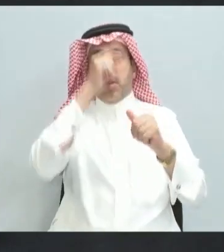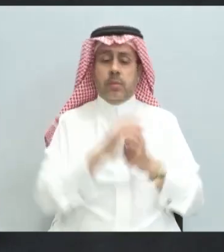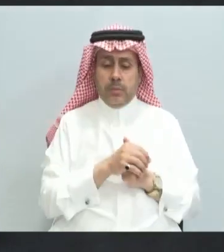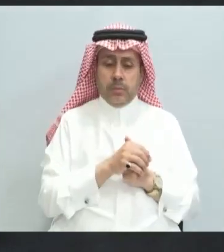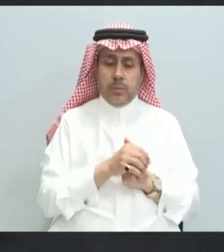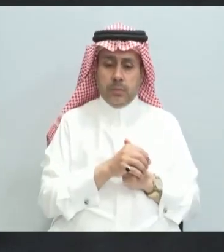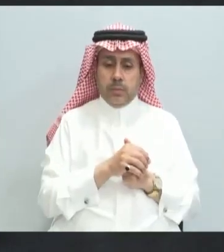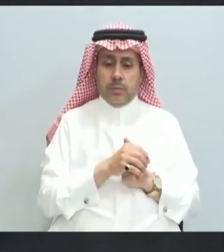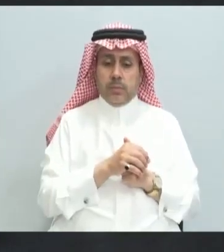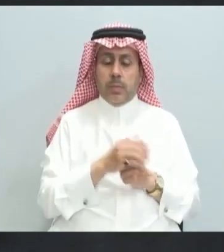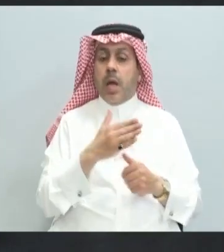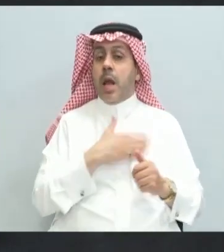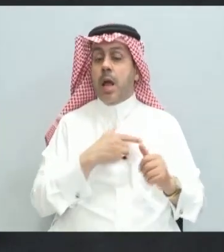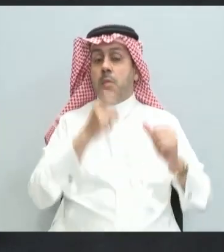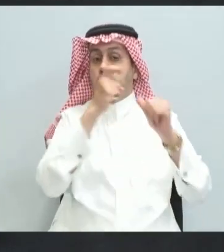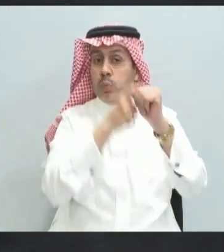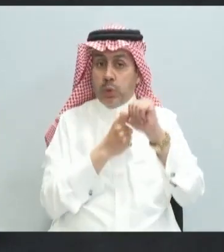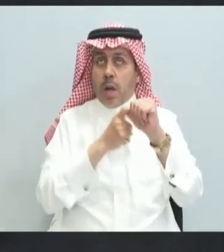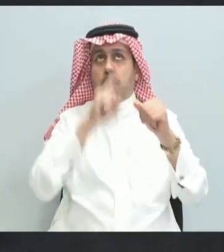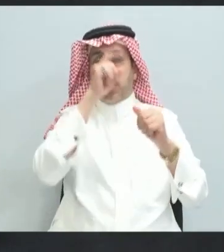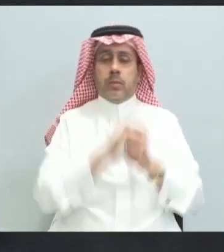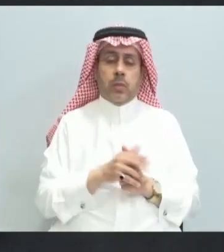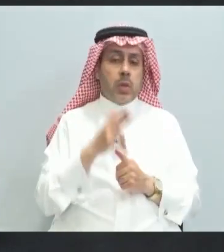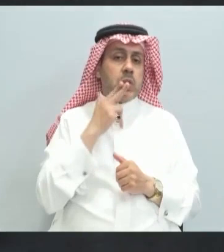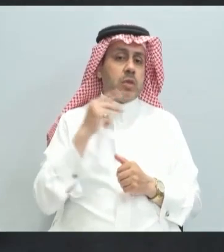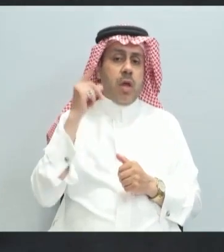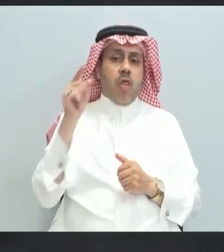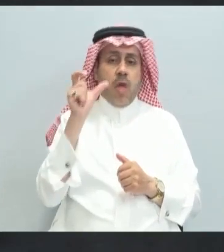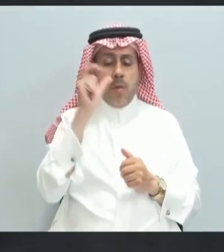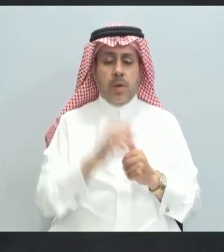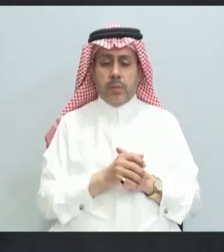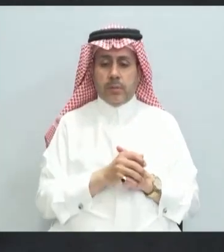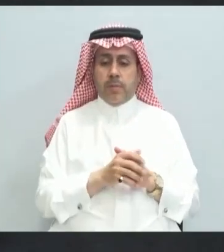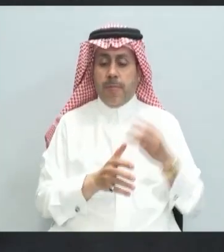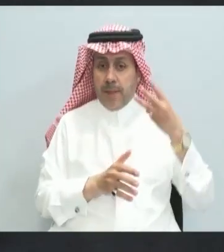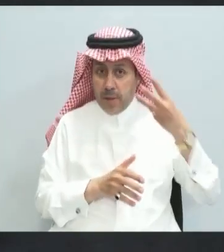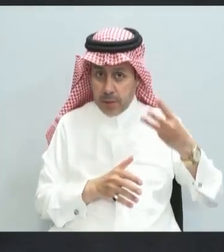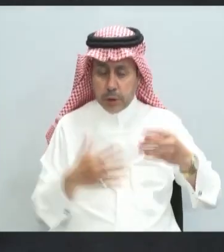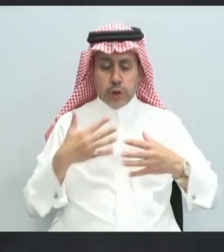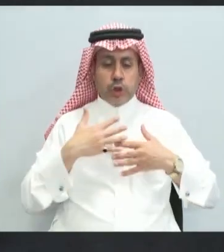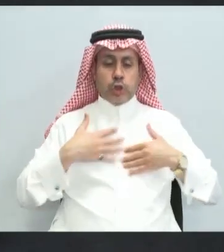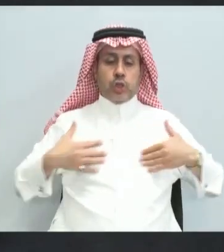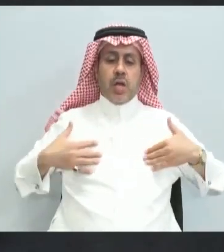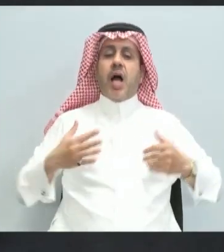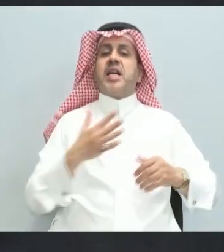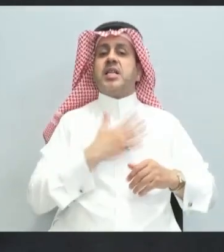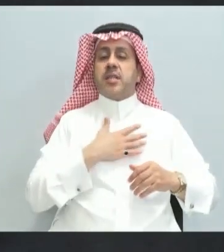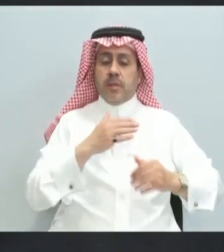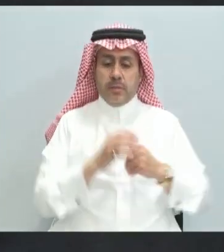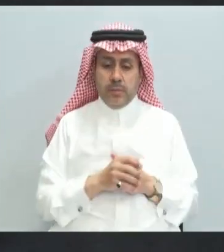عليه إقبال أو إدبار، لكن دائما يحسن الظن بربه، دائما